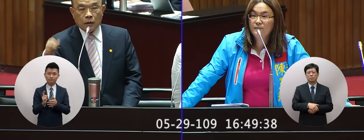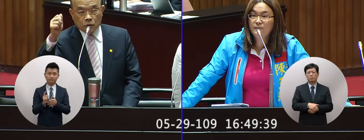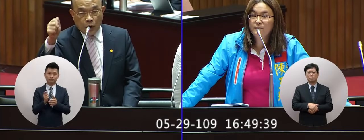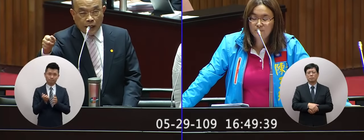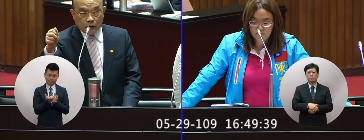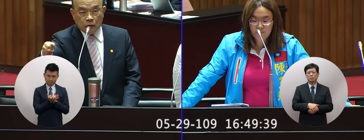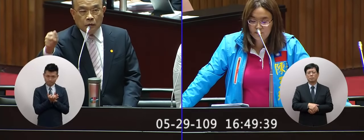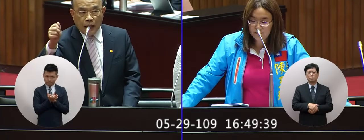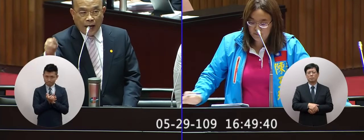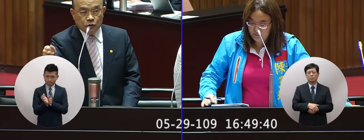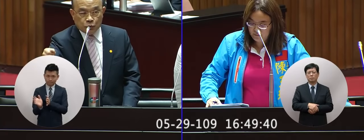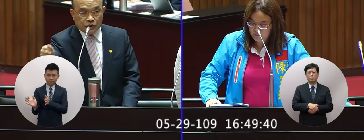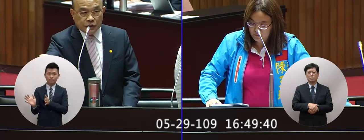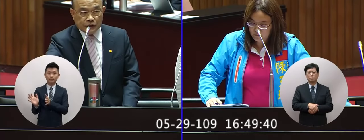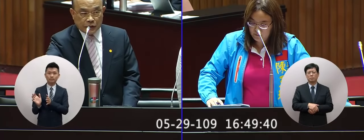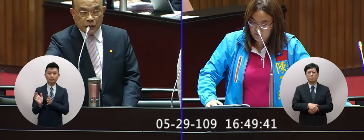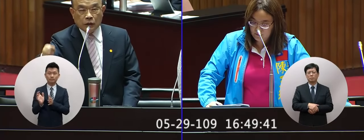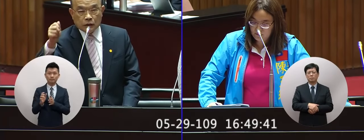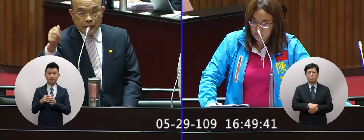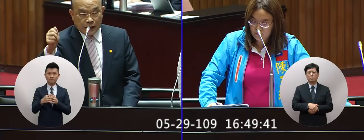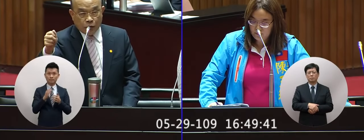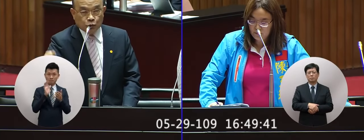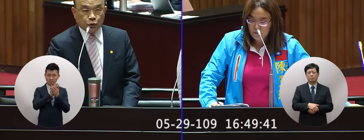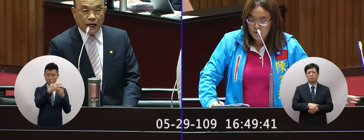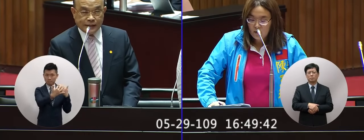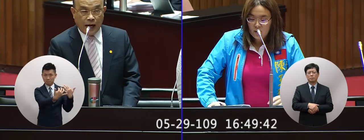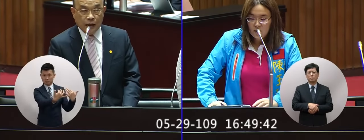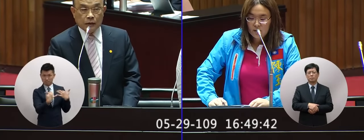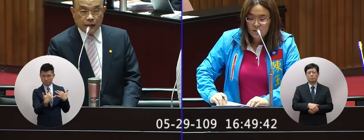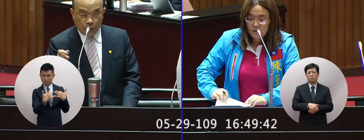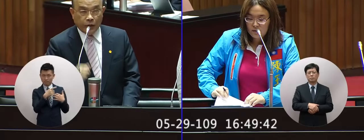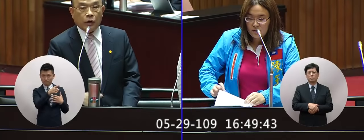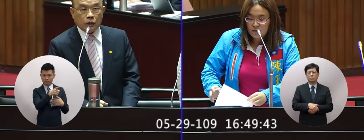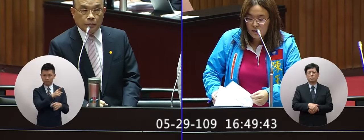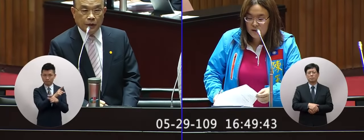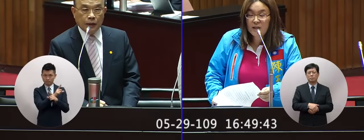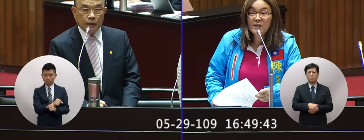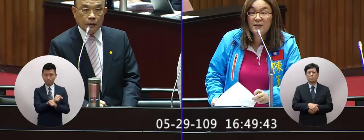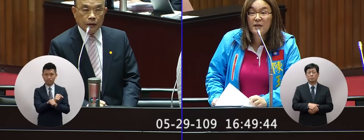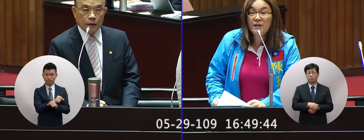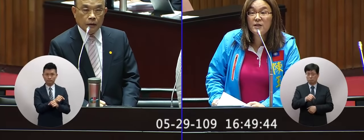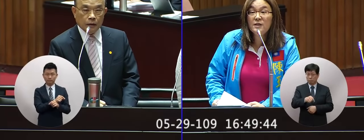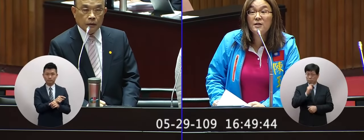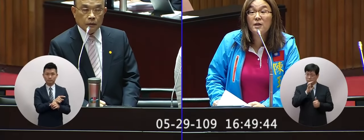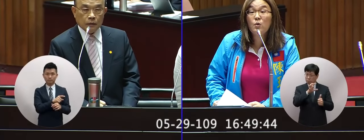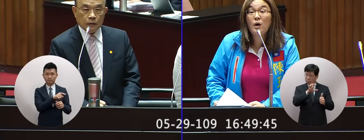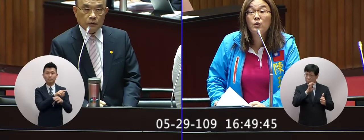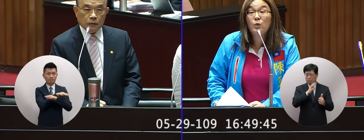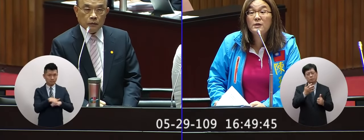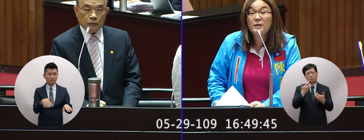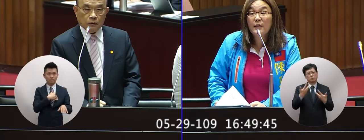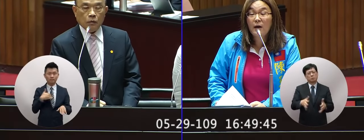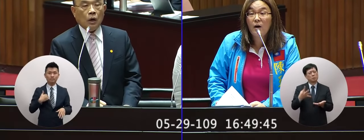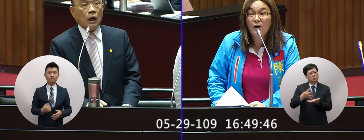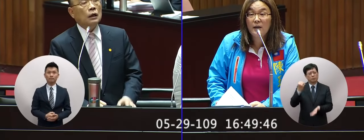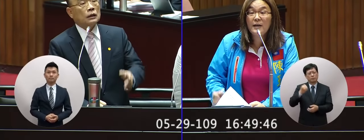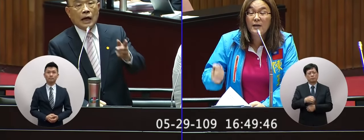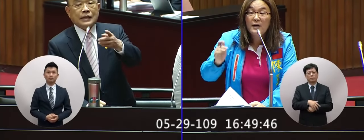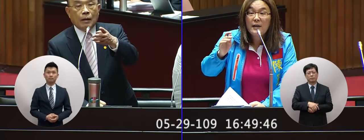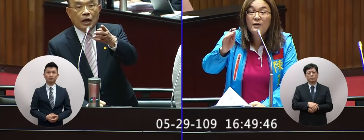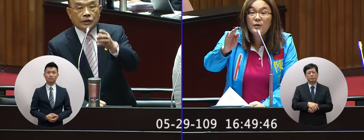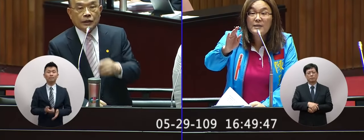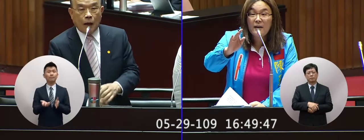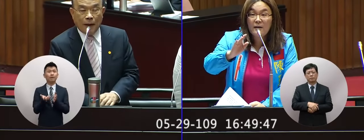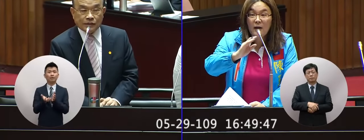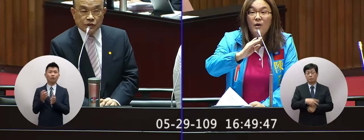备对来入侵者让他付出代价，才会有和平。 这个谴责已经谴责过很多次了哈，而